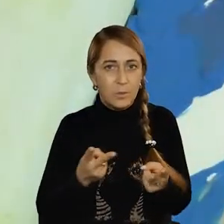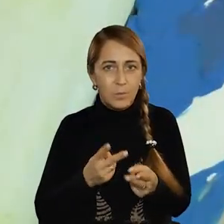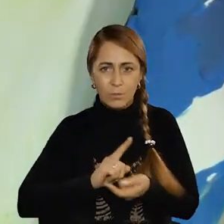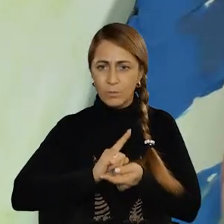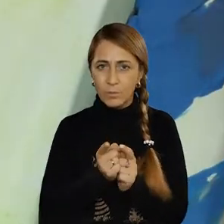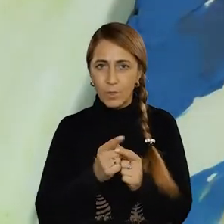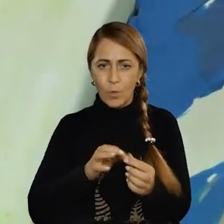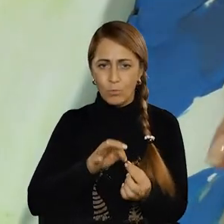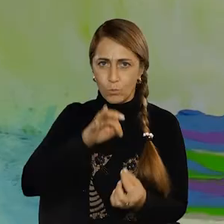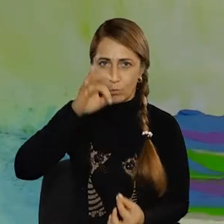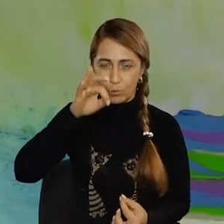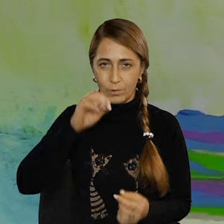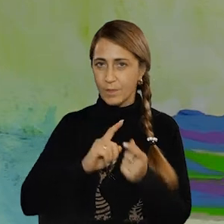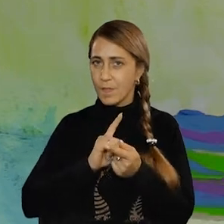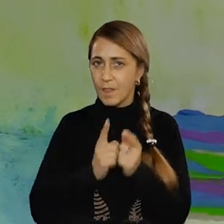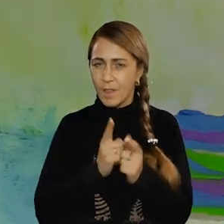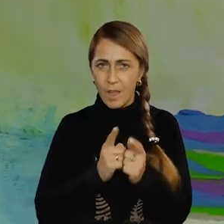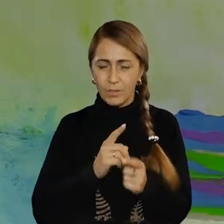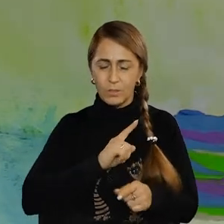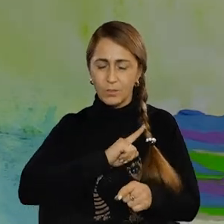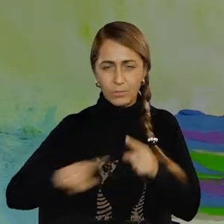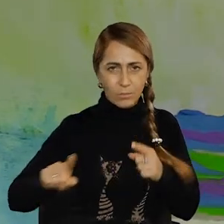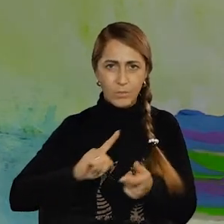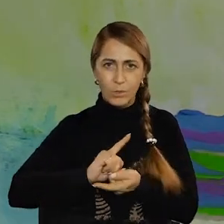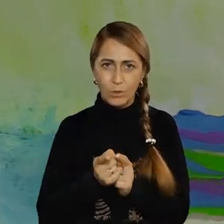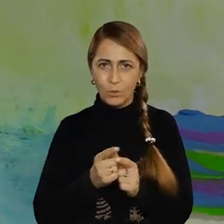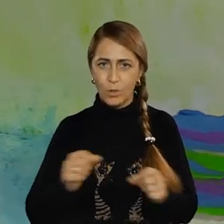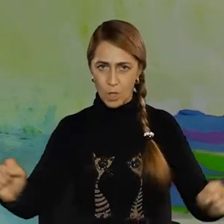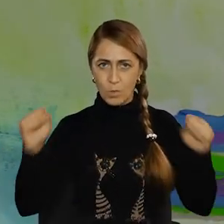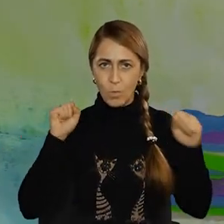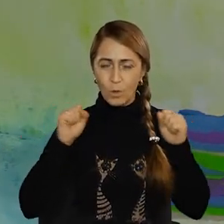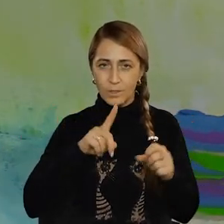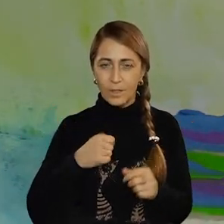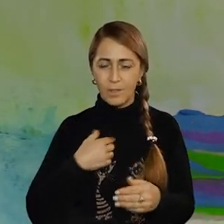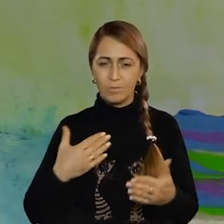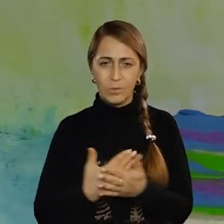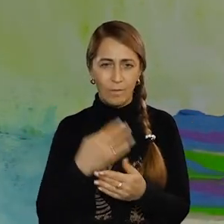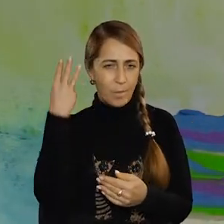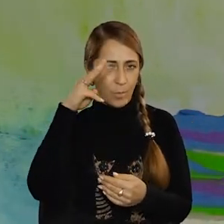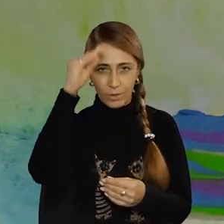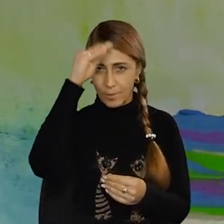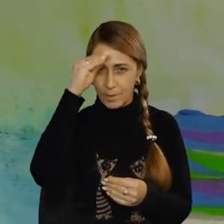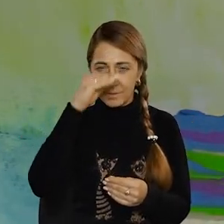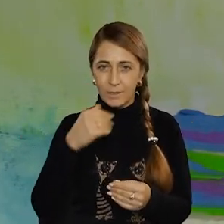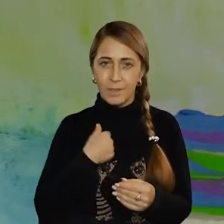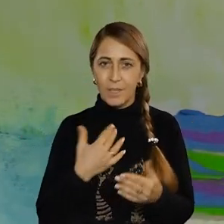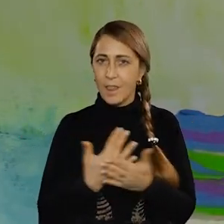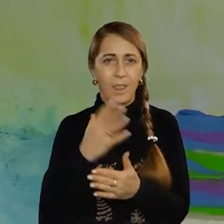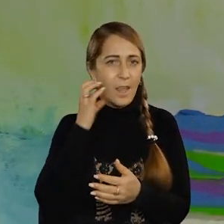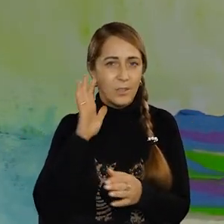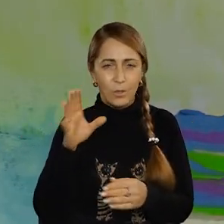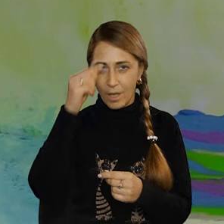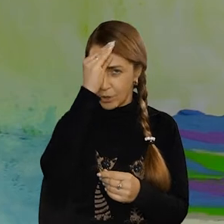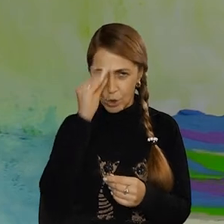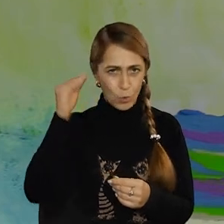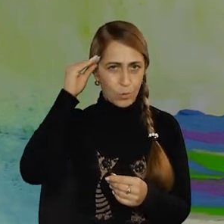потрібно худнути. Негайно в спортзал. У своєму модному бейсі, з якого на всебіч стирчав мій неслухняний